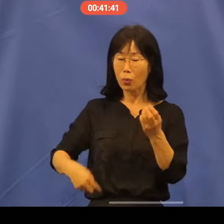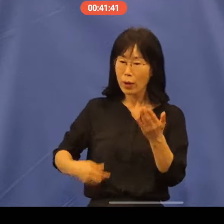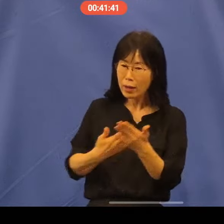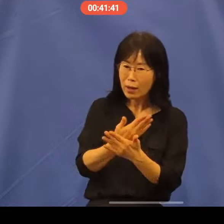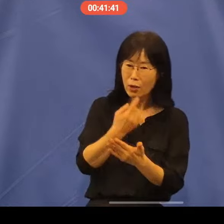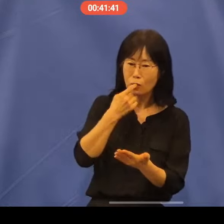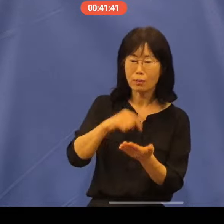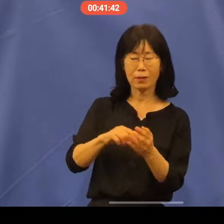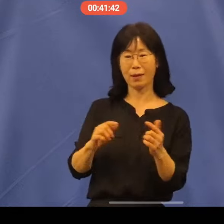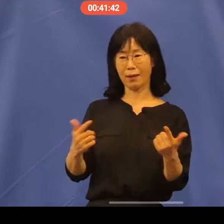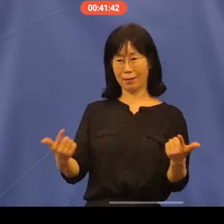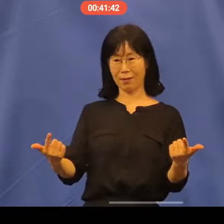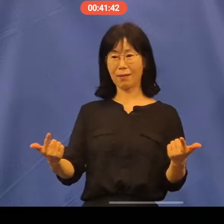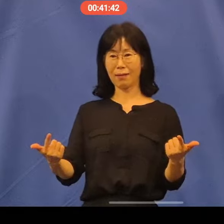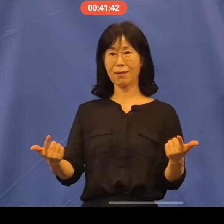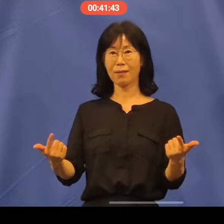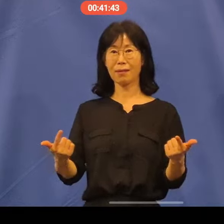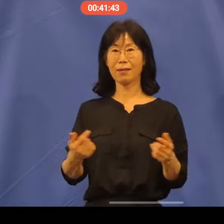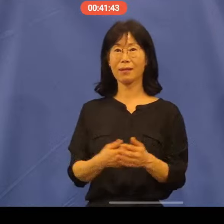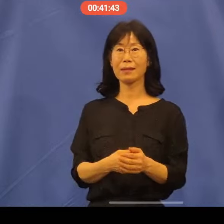아름다운 시죠. 회개의 시예요.